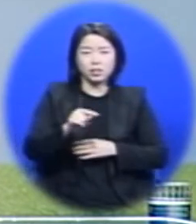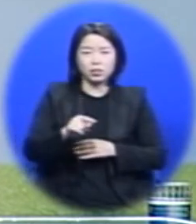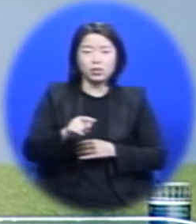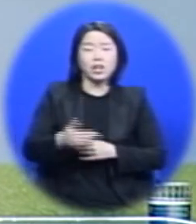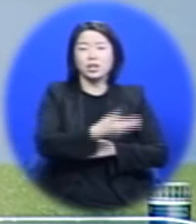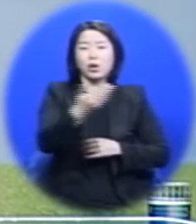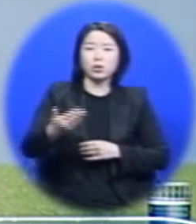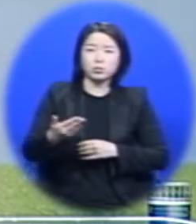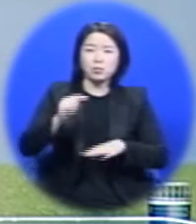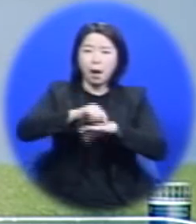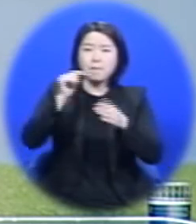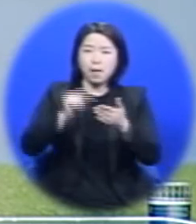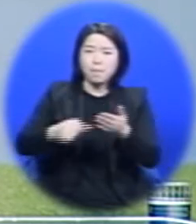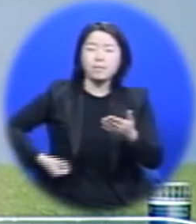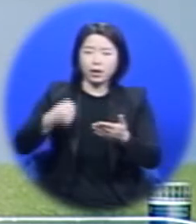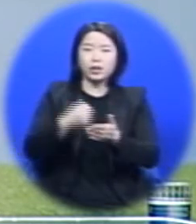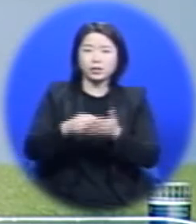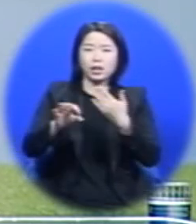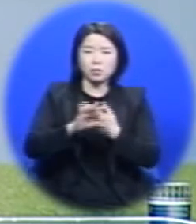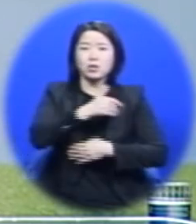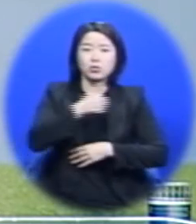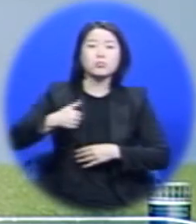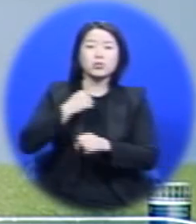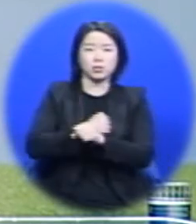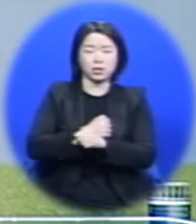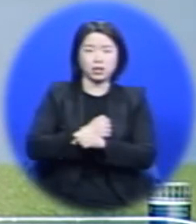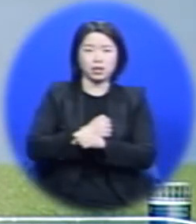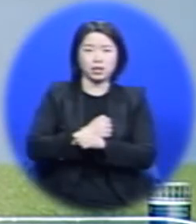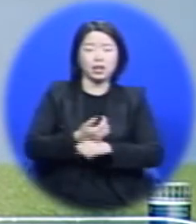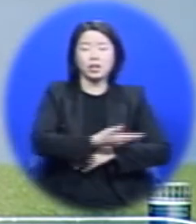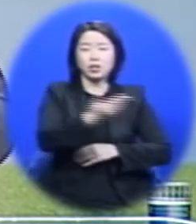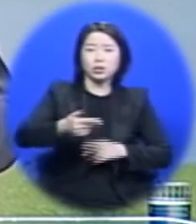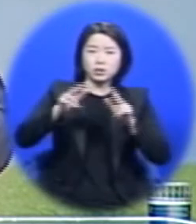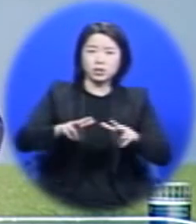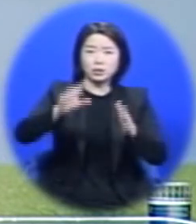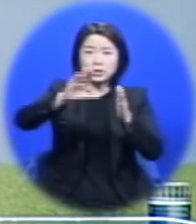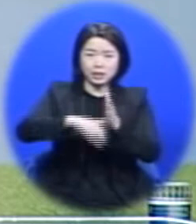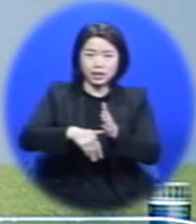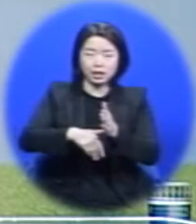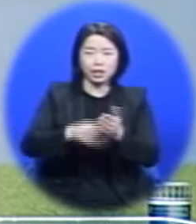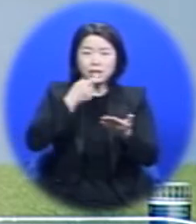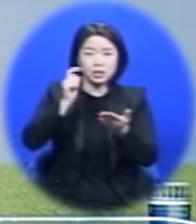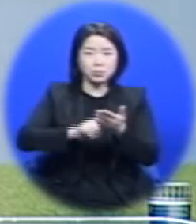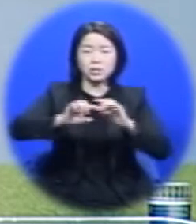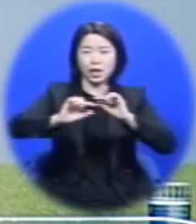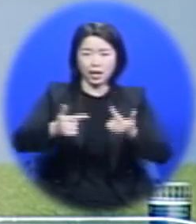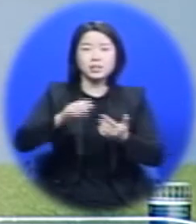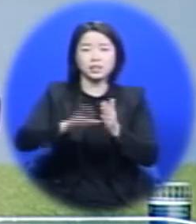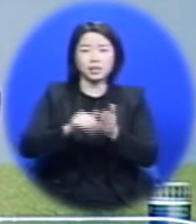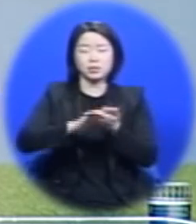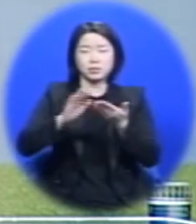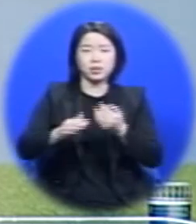그건 여러분들이 마음으로 결단하기 나름이라니까요. 여러분, 지금 시대가 굉장히 쉽지 않은 시대입니다.